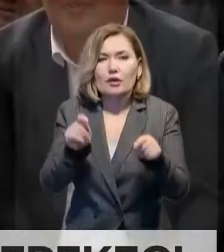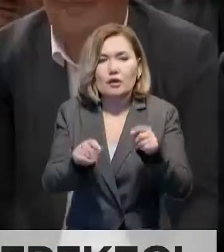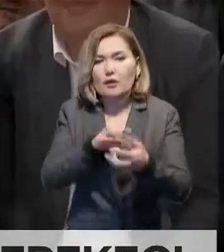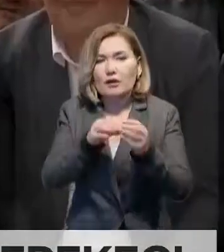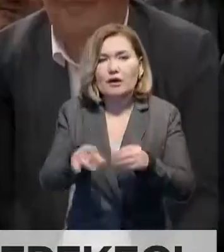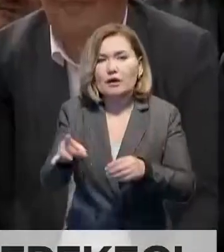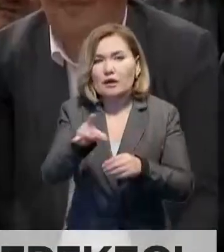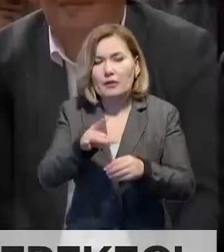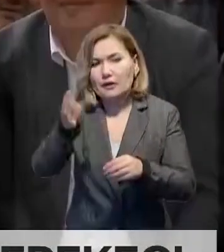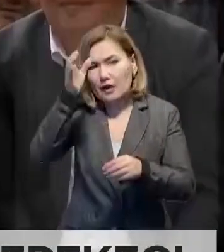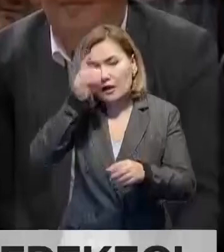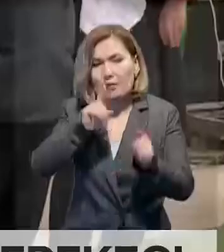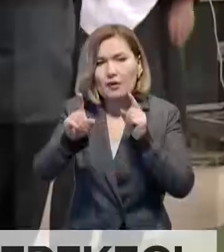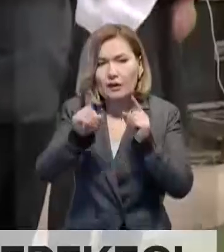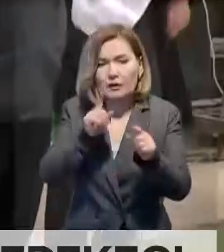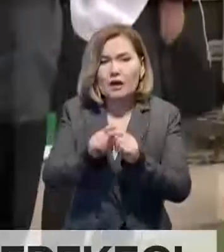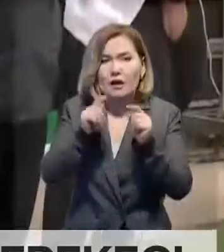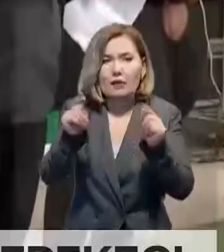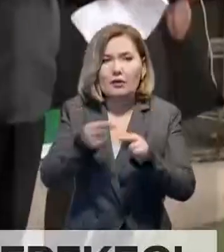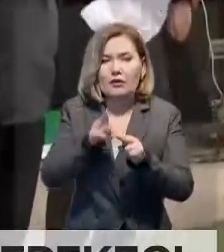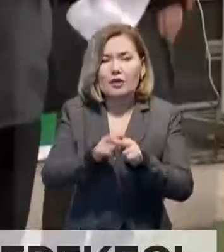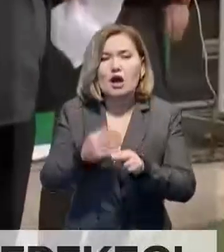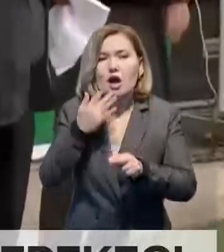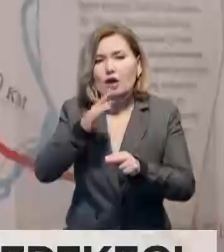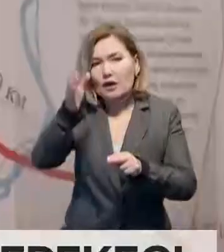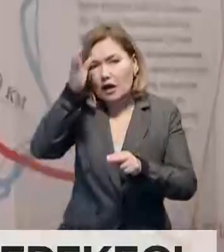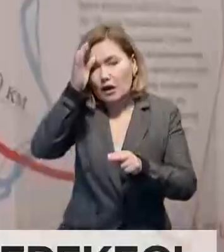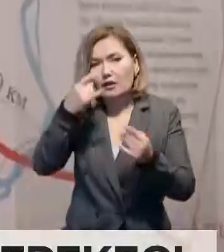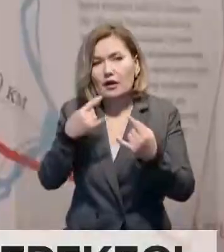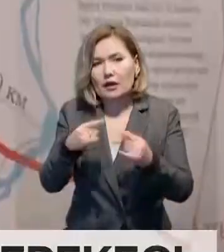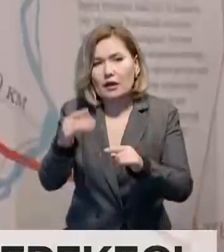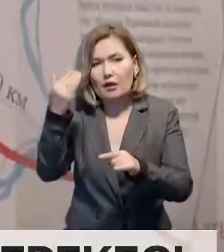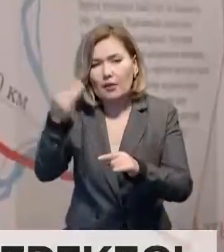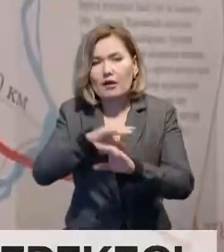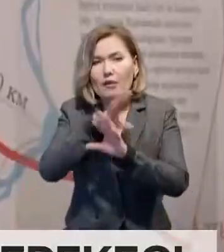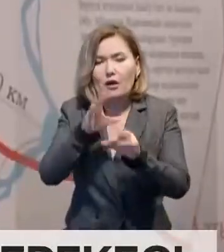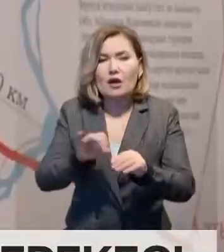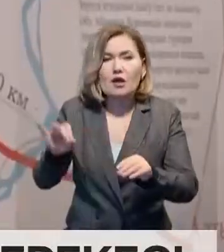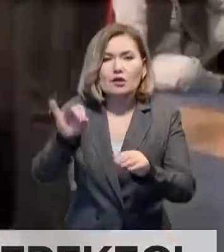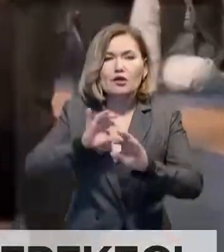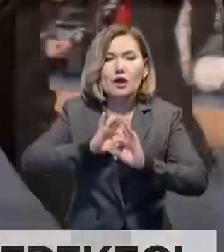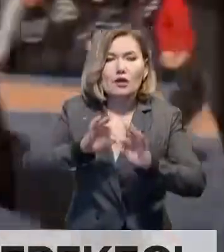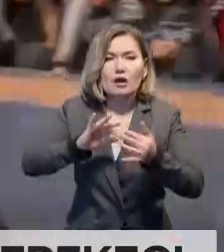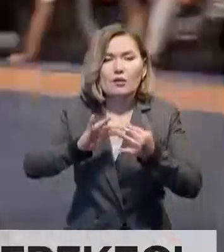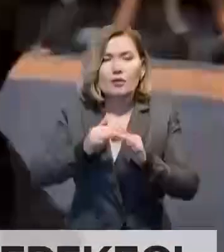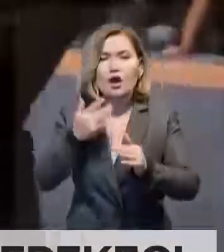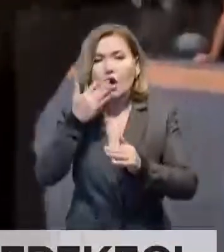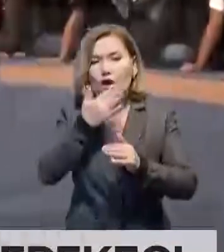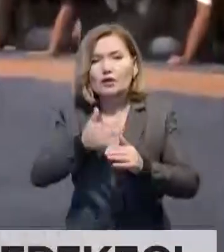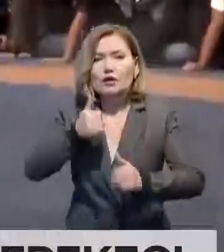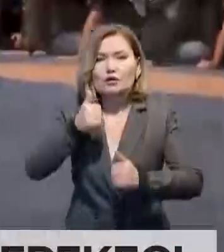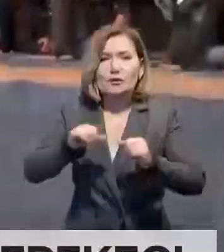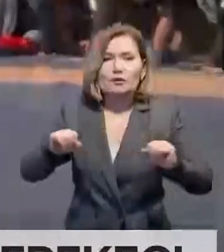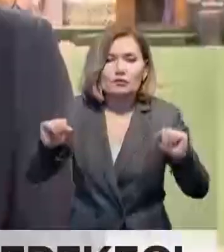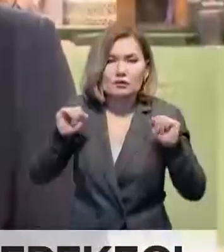Сондықтан республикалық ғылыми конференция ұйымдастырылып, ұлы ғалым дүниеге келген өңірдің тыныс-тіршілігі таныстырылды. Ұлттық спорт түрлерінен сайыстар